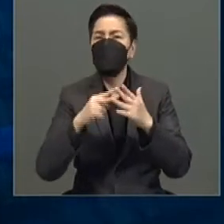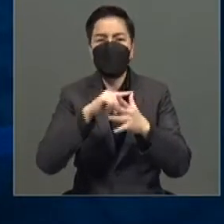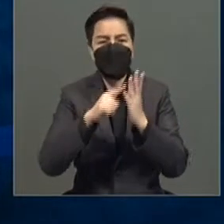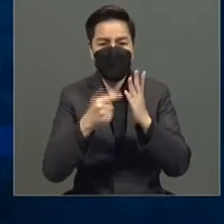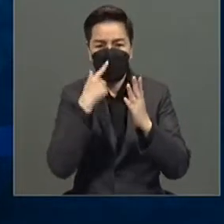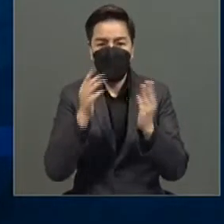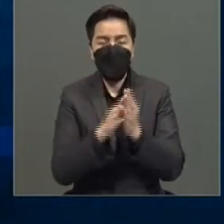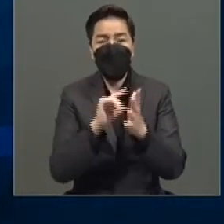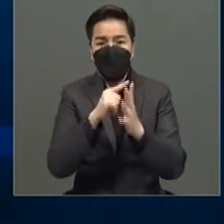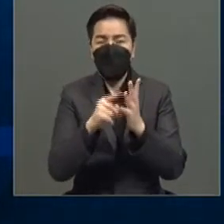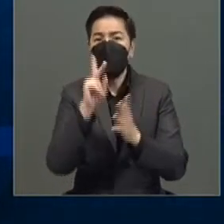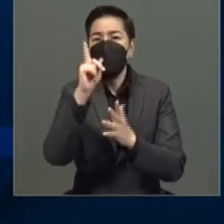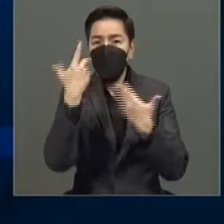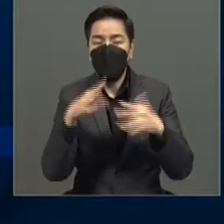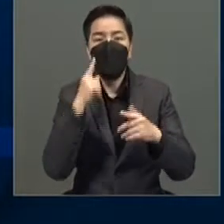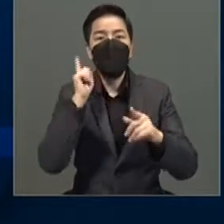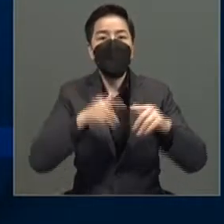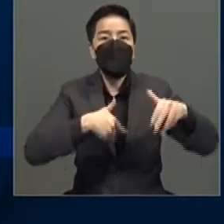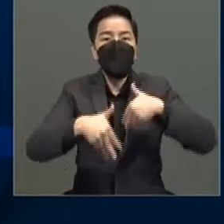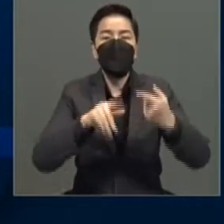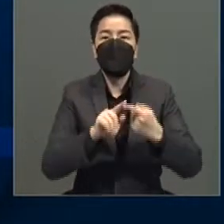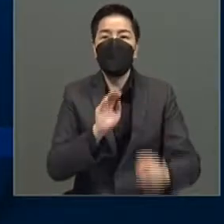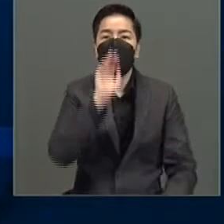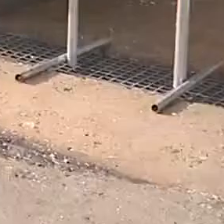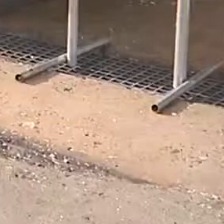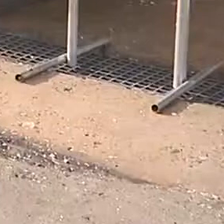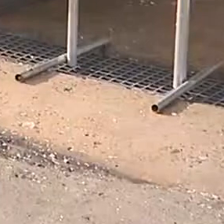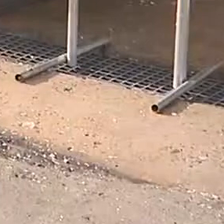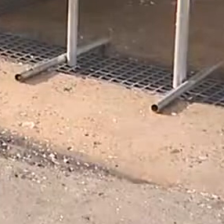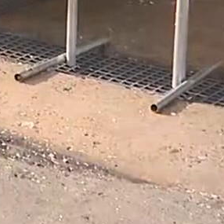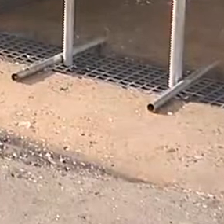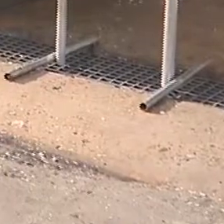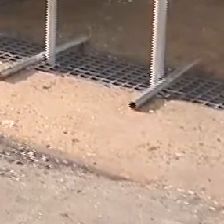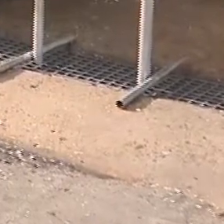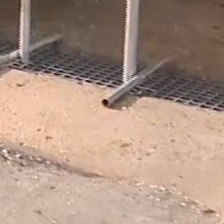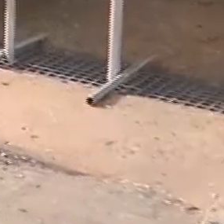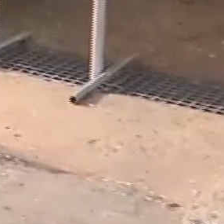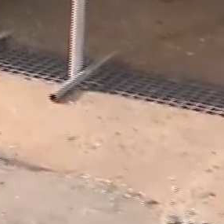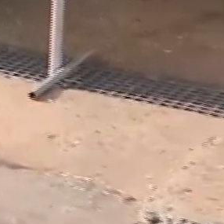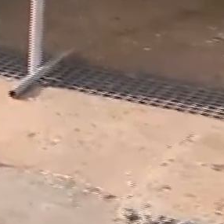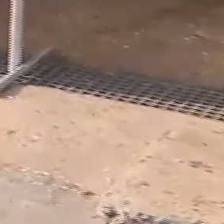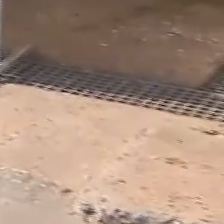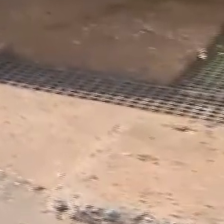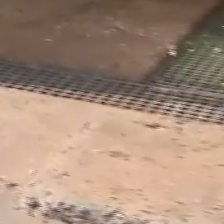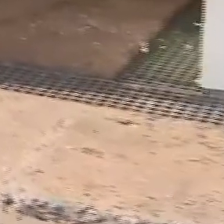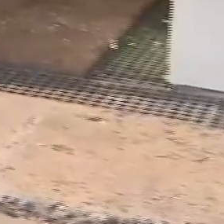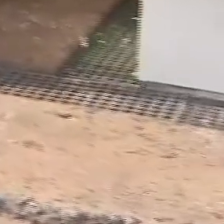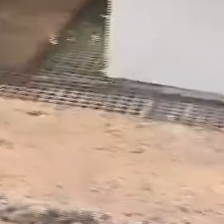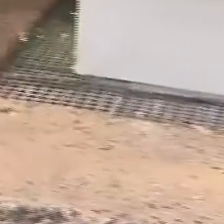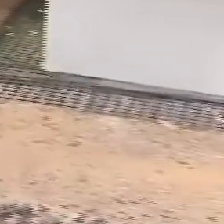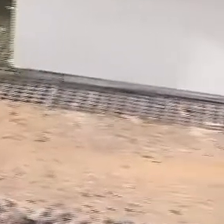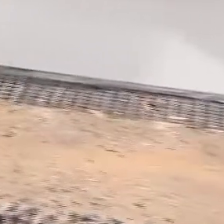รับว่ากรุงเทพฯยังคงต้องเฝ้าระวังในเกือบทุกพื้นที่ที่จึงเร่งย้ำมาตรการเฝ้าระวังในตลาดชุมชน